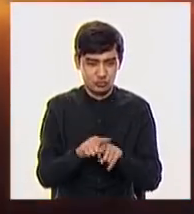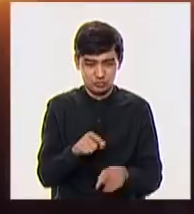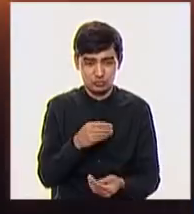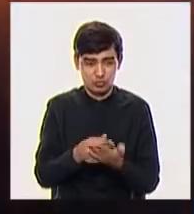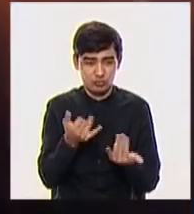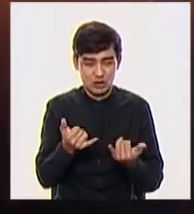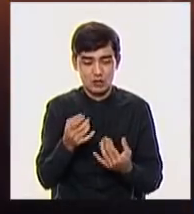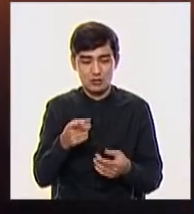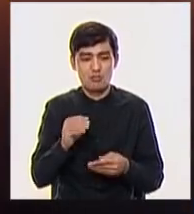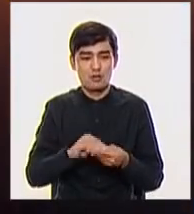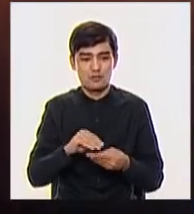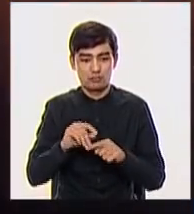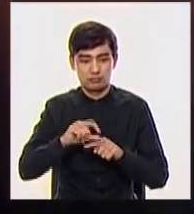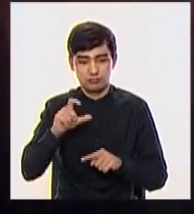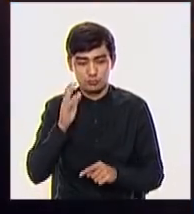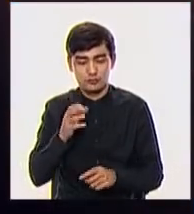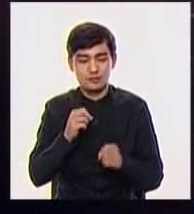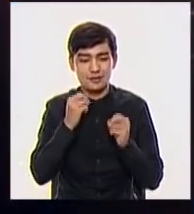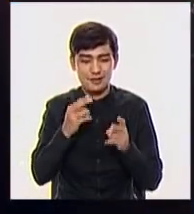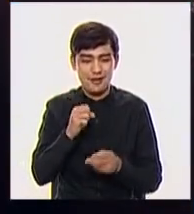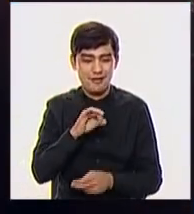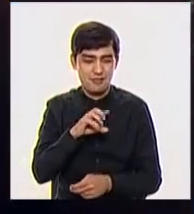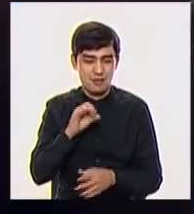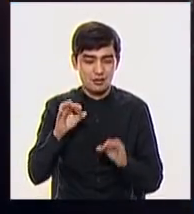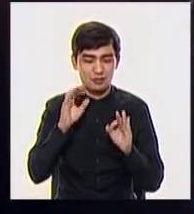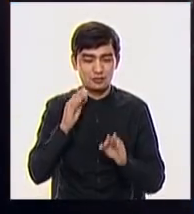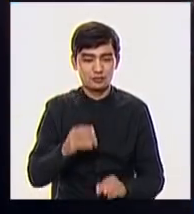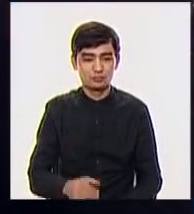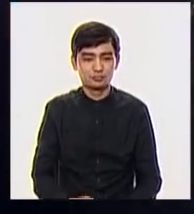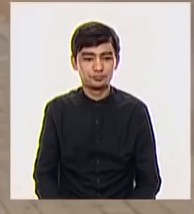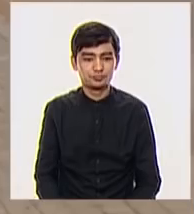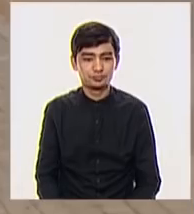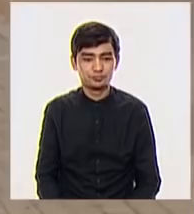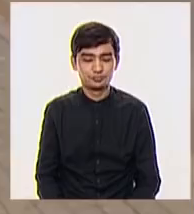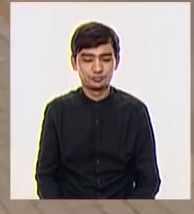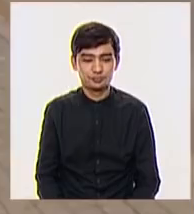құны көтеріле ме? Айбар Төлжанұлының материалынан біліп көрсек.